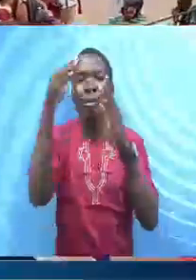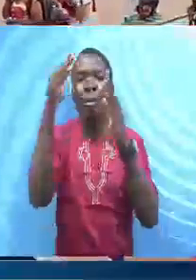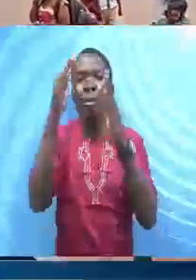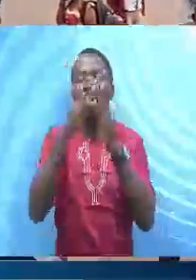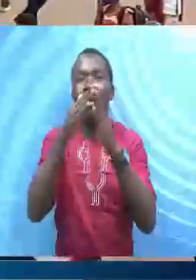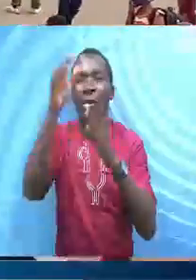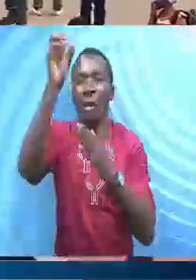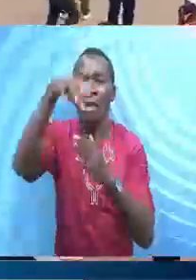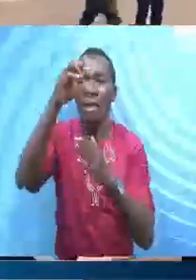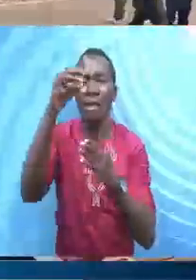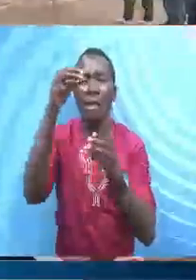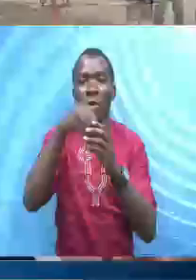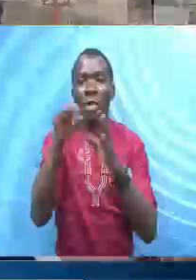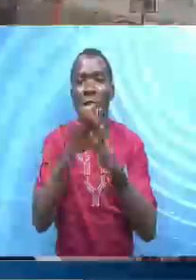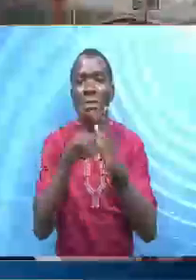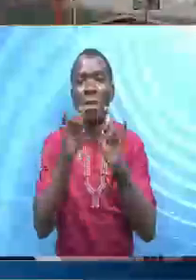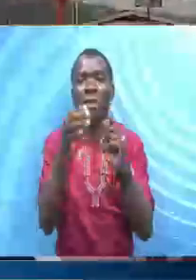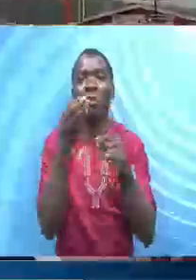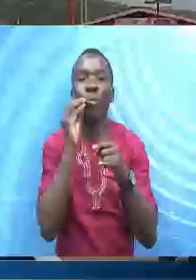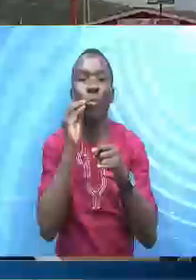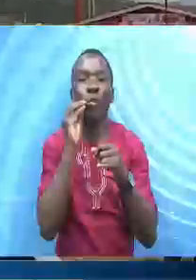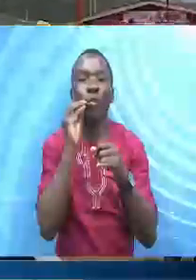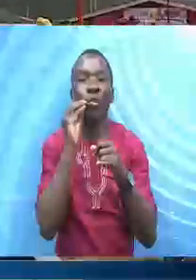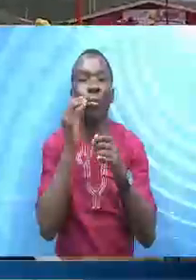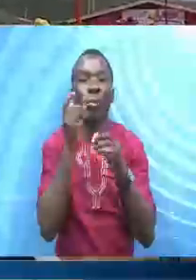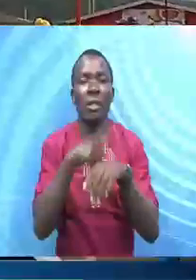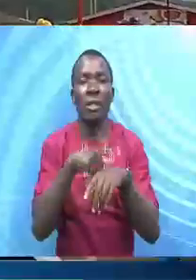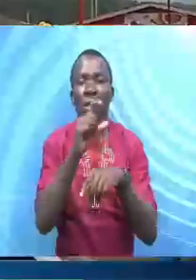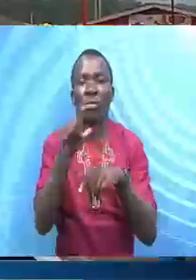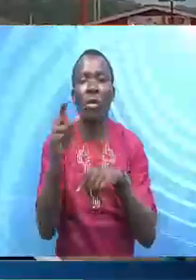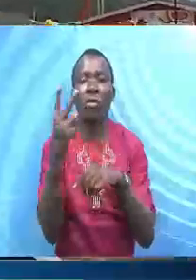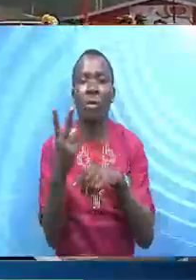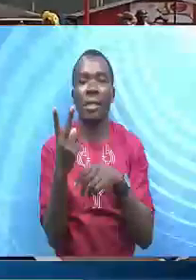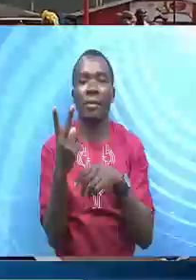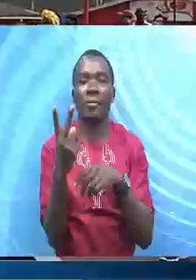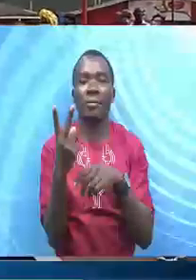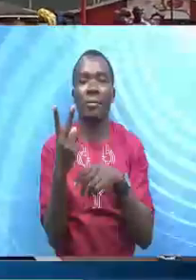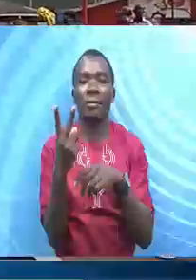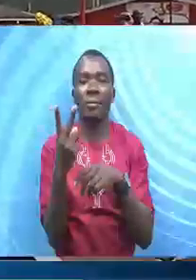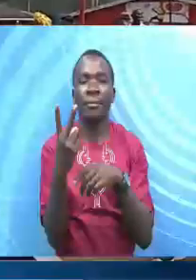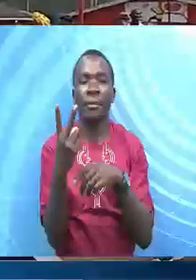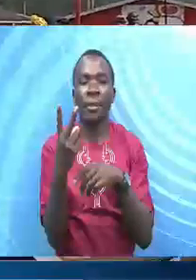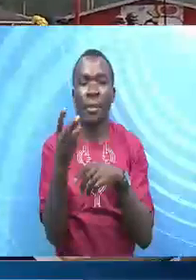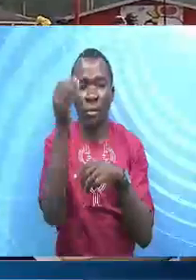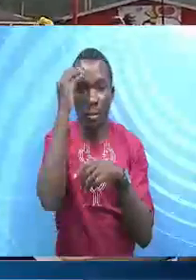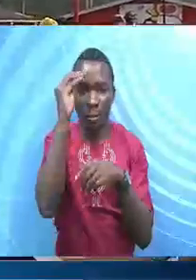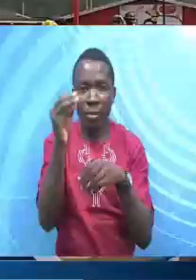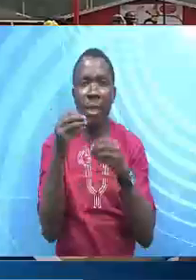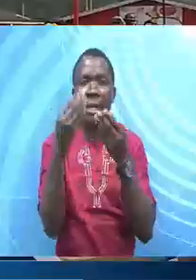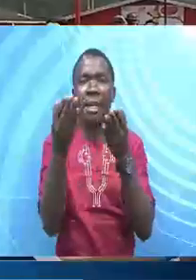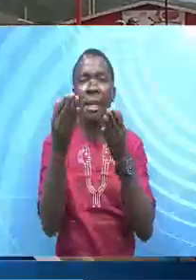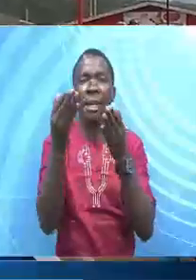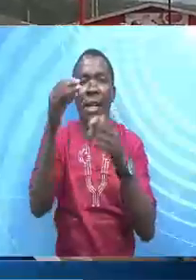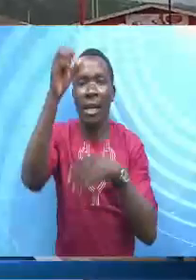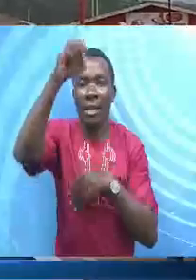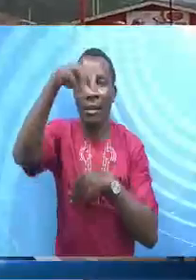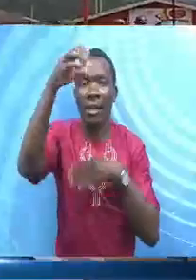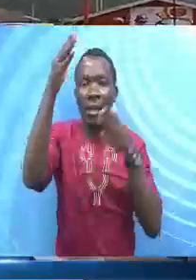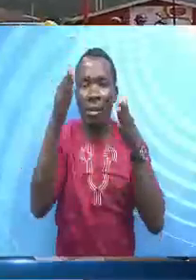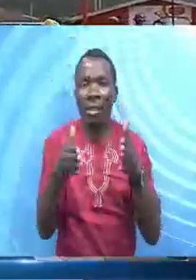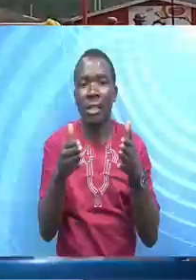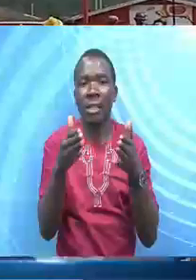rugo mu gihe cy'ibyumweru bibiri. Tuma nagere abanyakigali nibyo turi kwese muri guma mu rugo